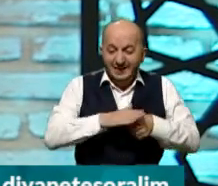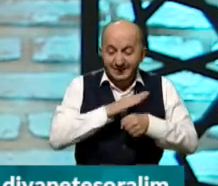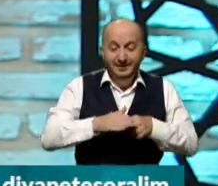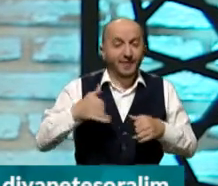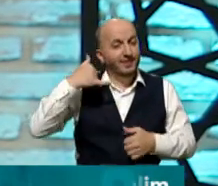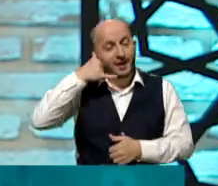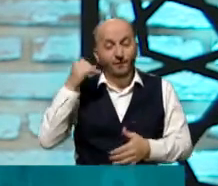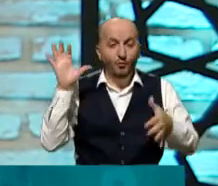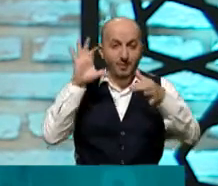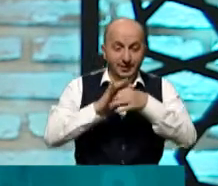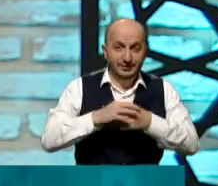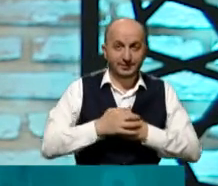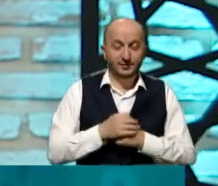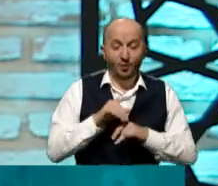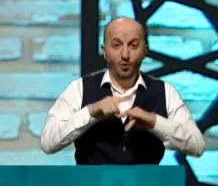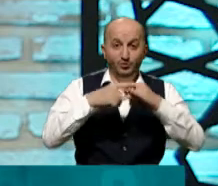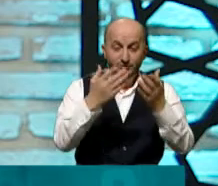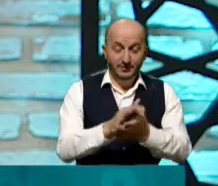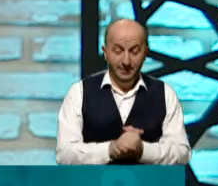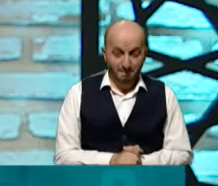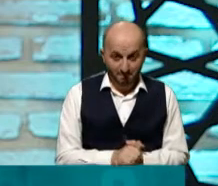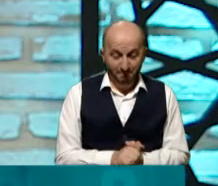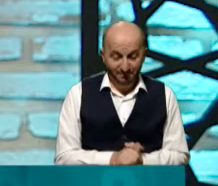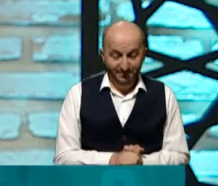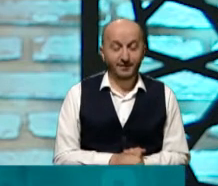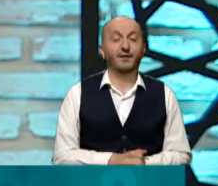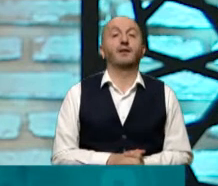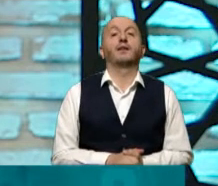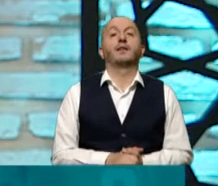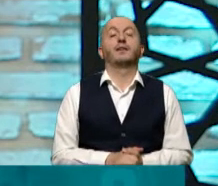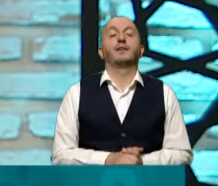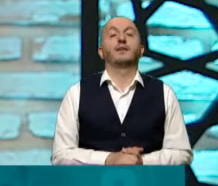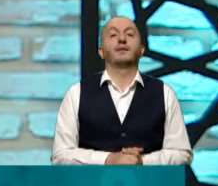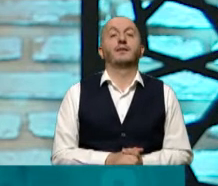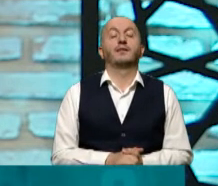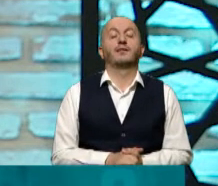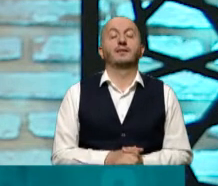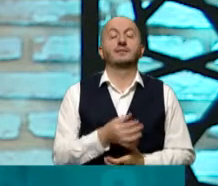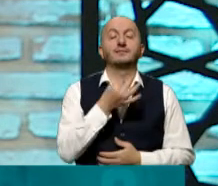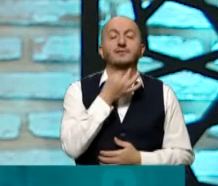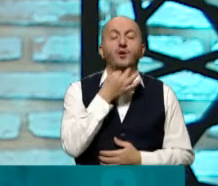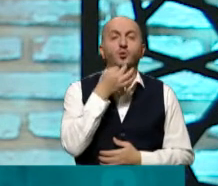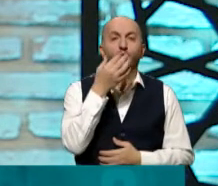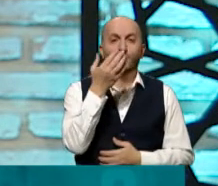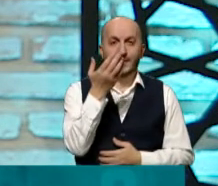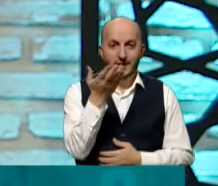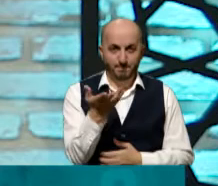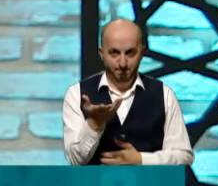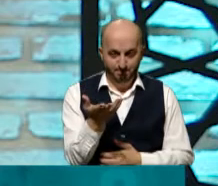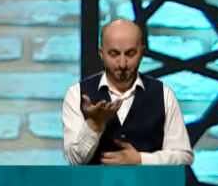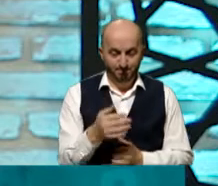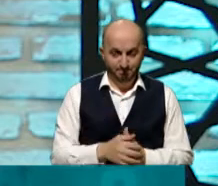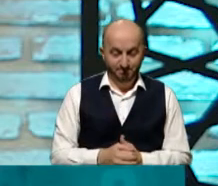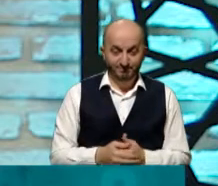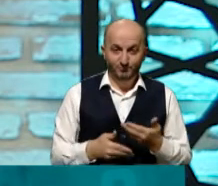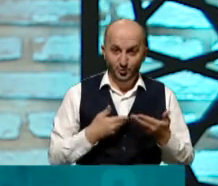geldiniz. Hoş bulduk. Safalar getirdiniz. Teşekkür ederim. Biz teşekkür ederiz Süleyman